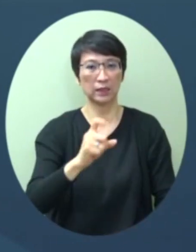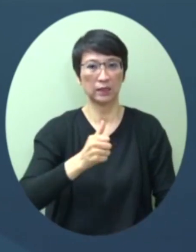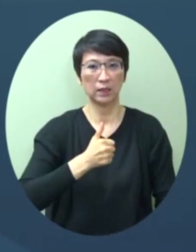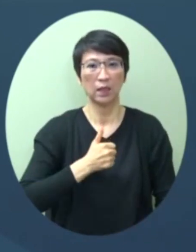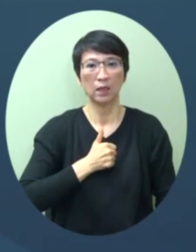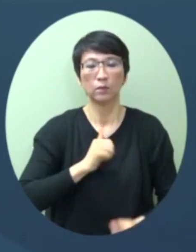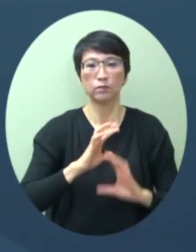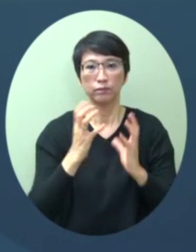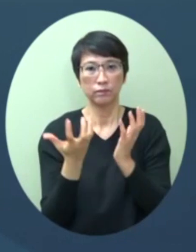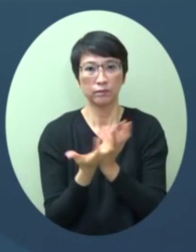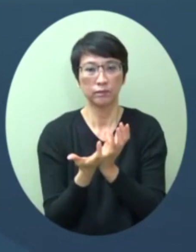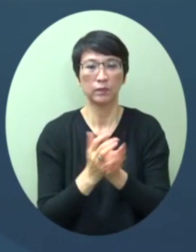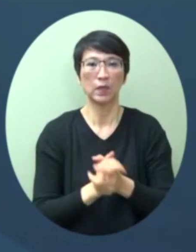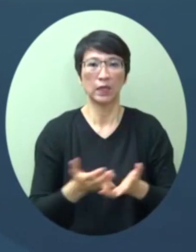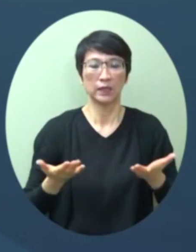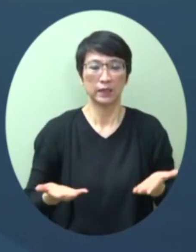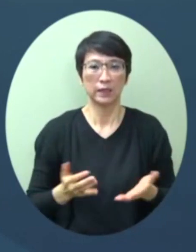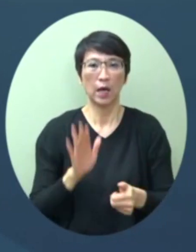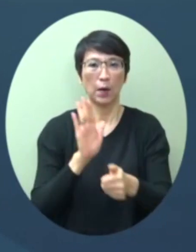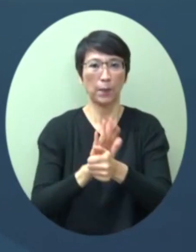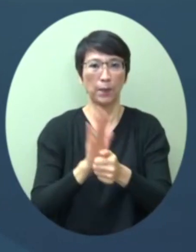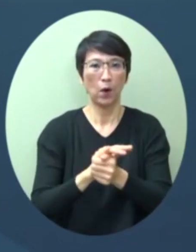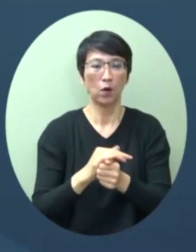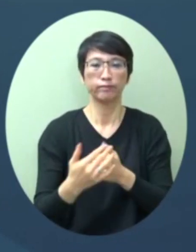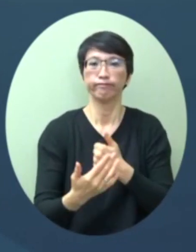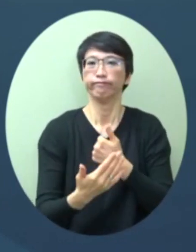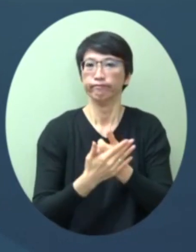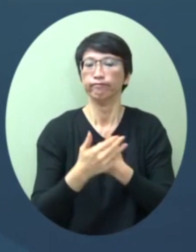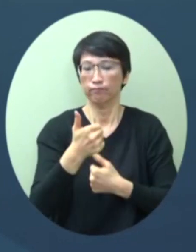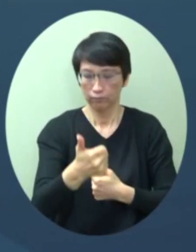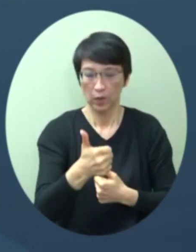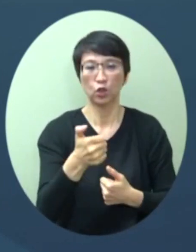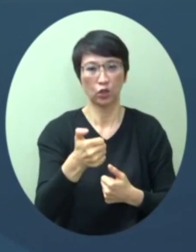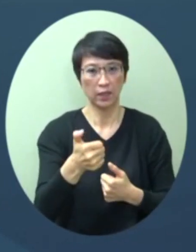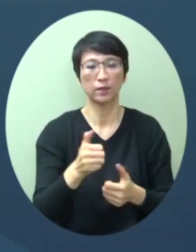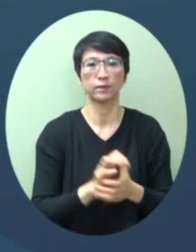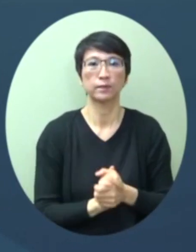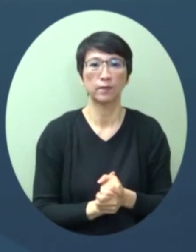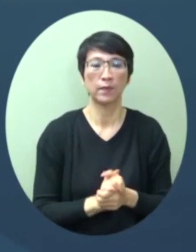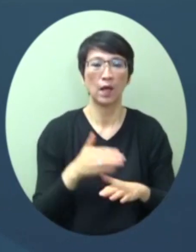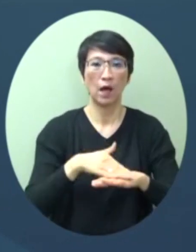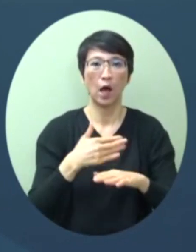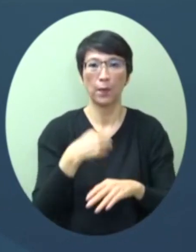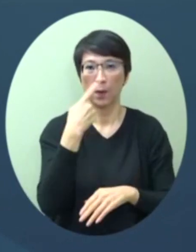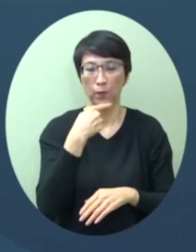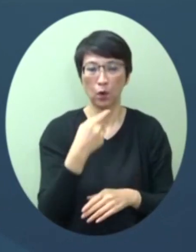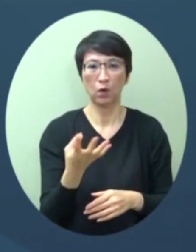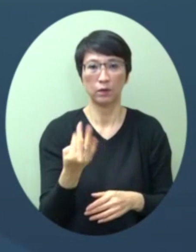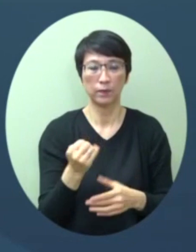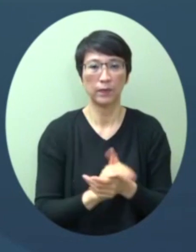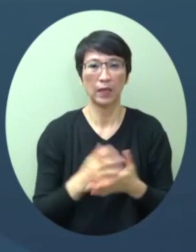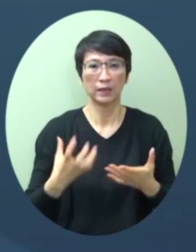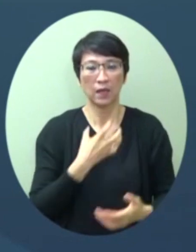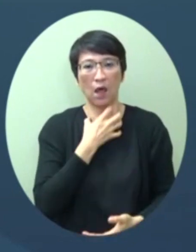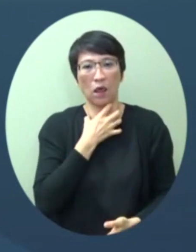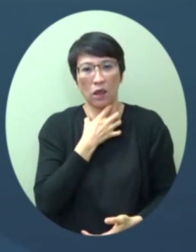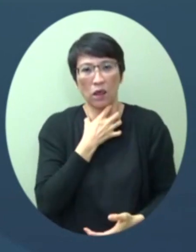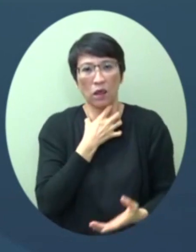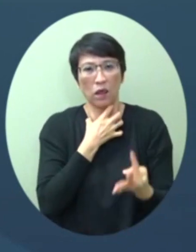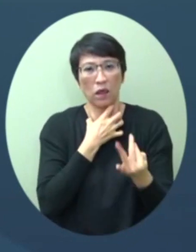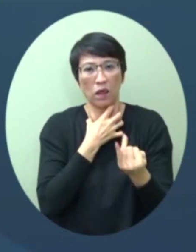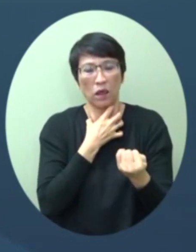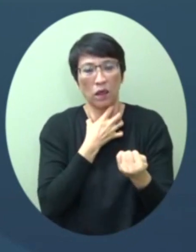这个危急的时候都是助我们一臂之力上述我说了几个现在有樽颈的环节